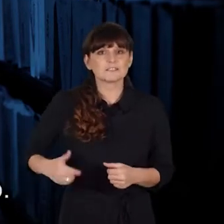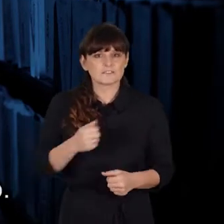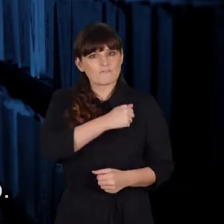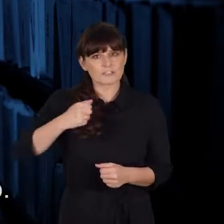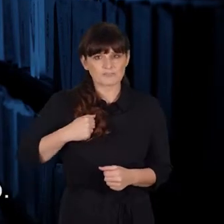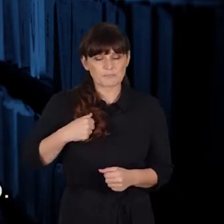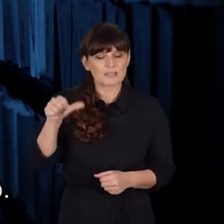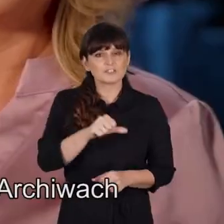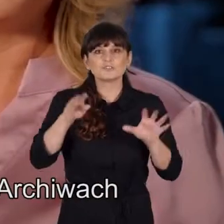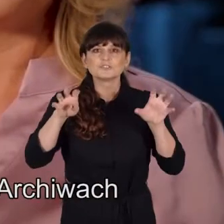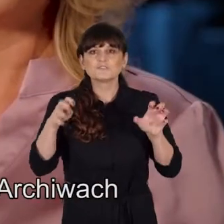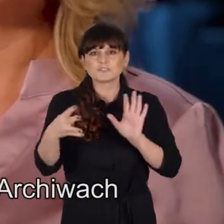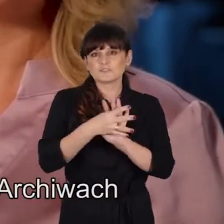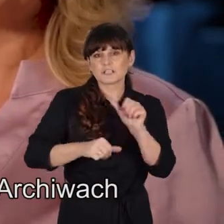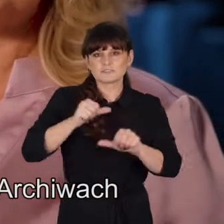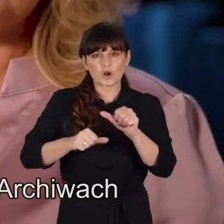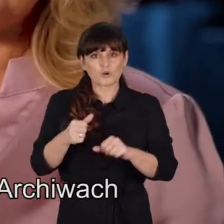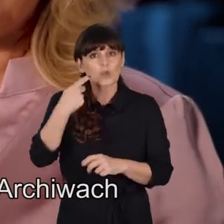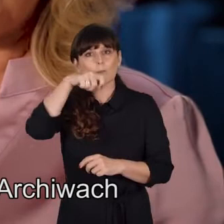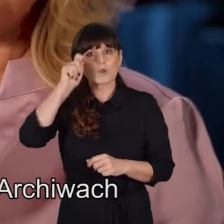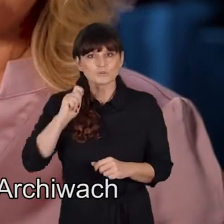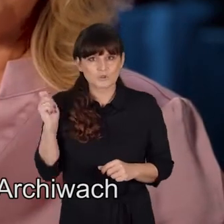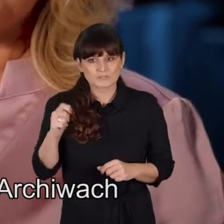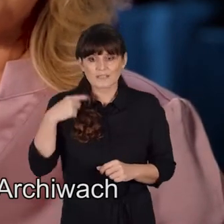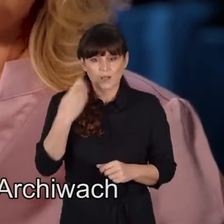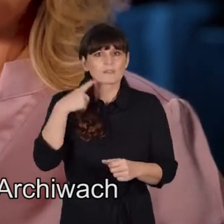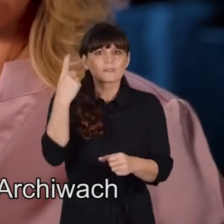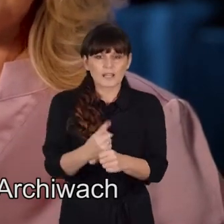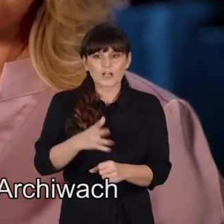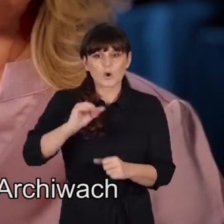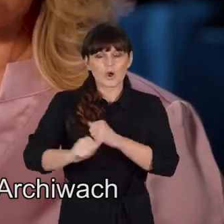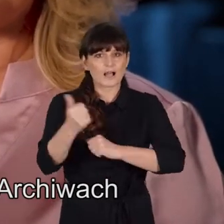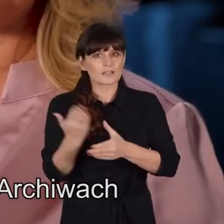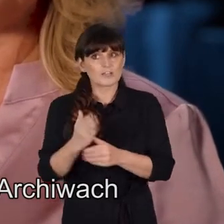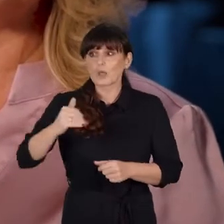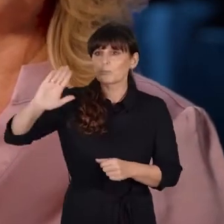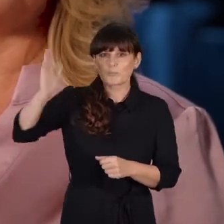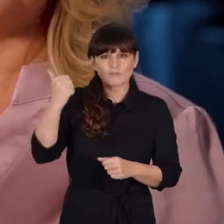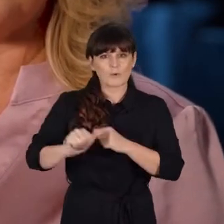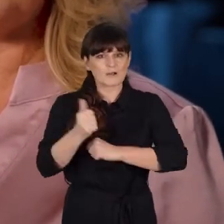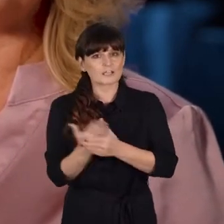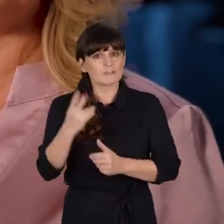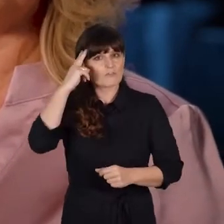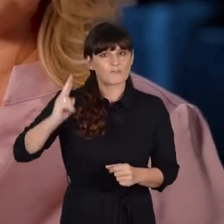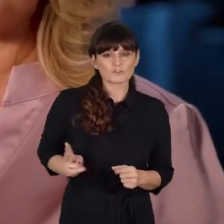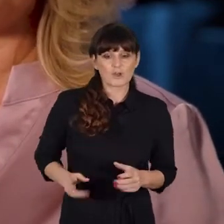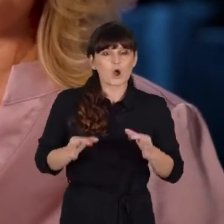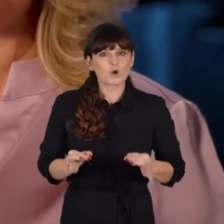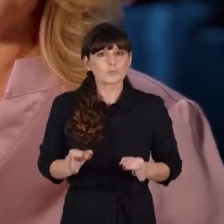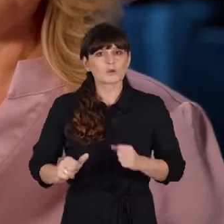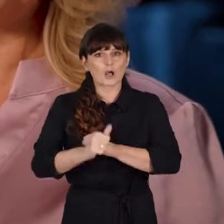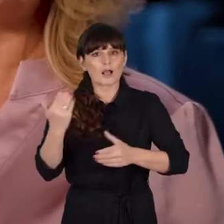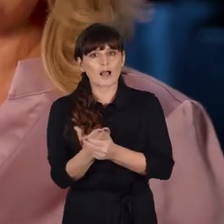Księstwa Warszawskiego. W 1919 roku Józef Piłsudski wydał dekret o archiwach i powołał Archiwum